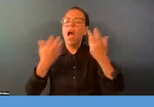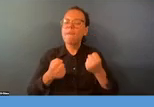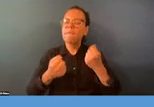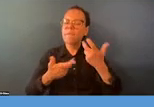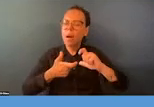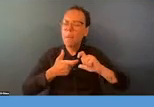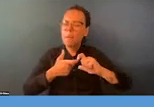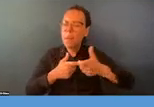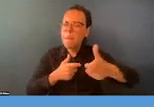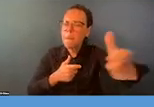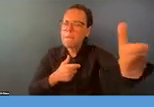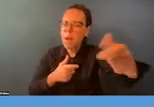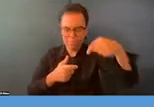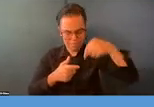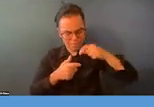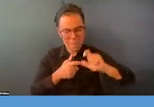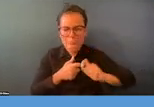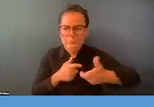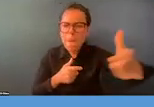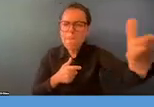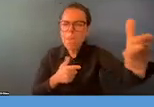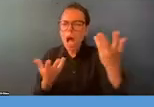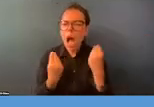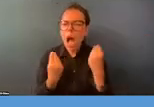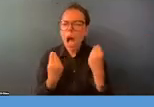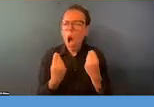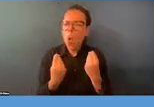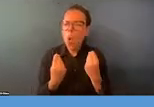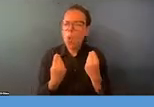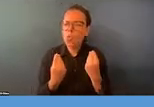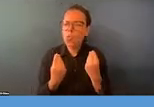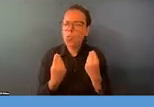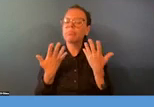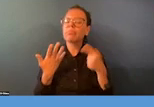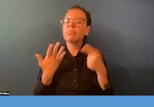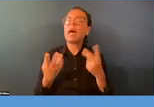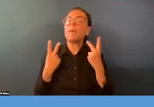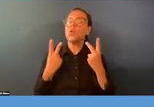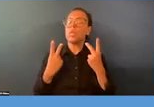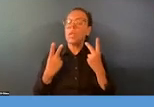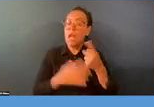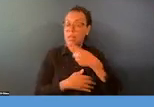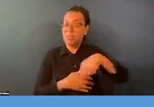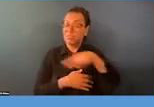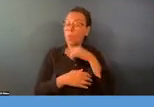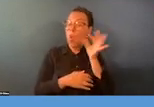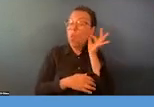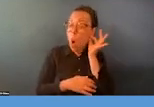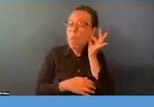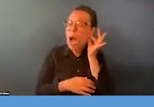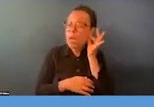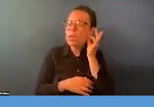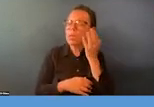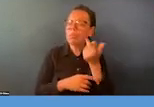климата. Естественно, это очень важный момент, и все женщины, в том числе я и все мы, женщины нашей